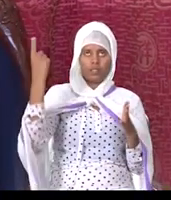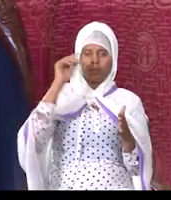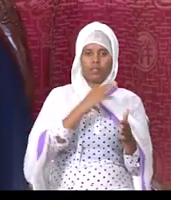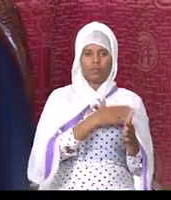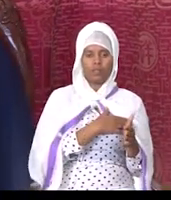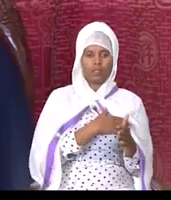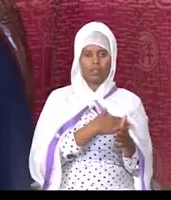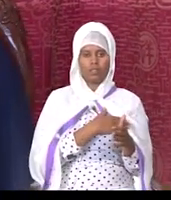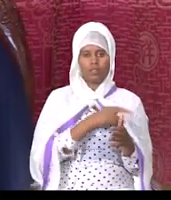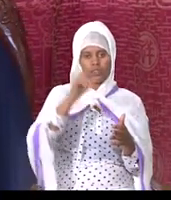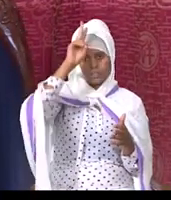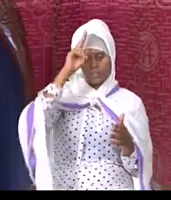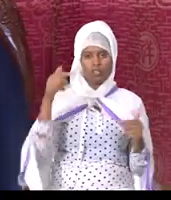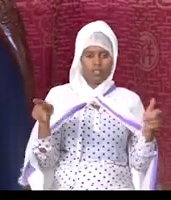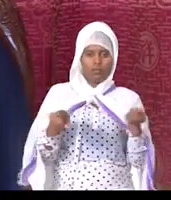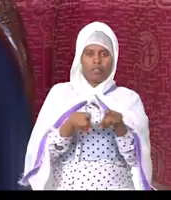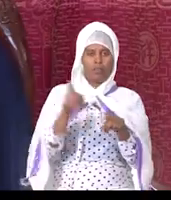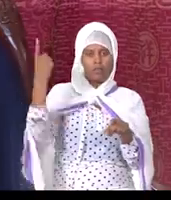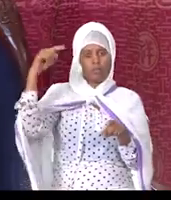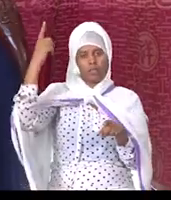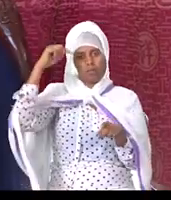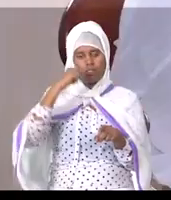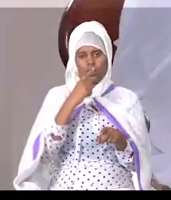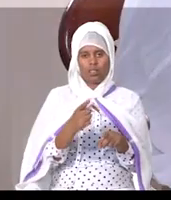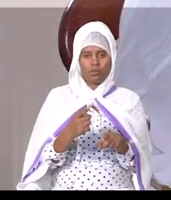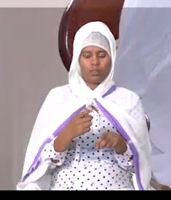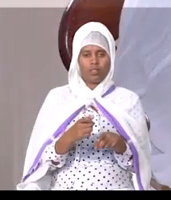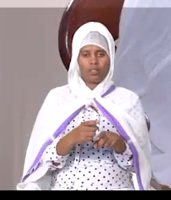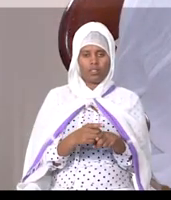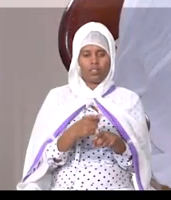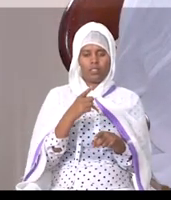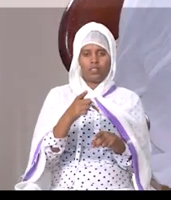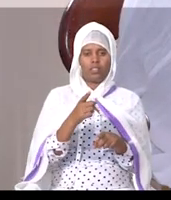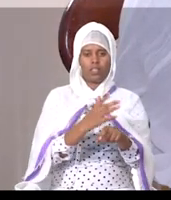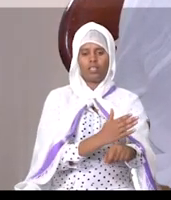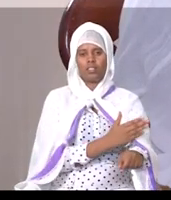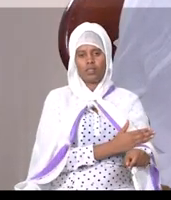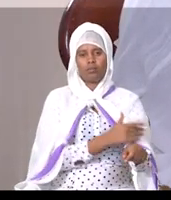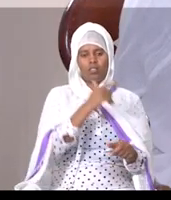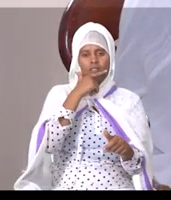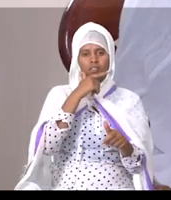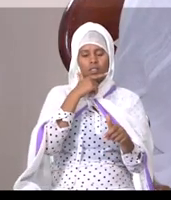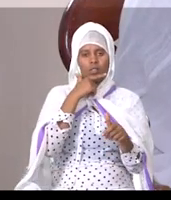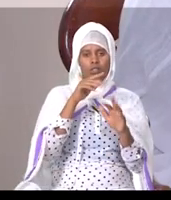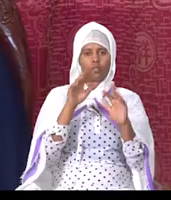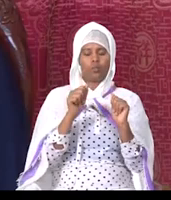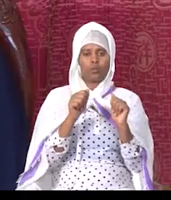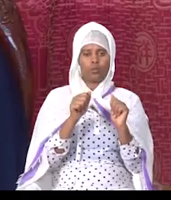ስለዚ ክርስቶስ ኣምላኽና እዚ ንሰይጣን ንምቕራብ ኣምላኸይ ኣምላኸ ይበሎሞ ኣይ እዚ ደኣ ኣቐዲመ